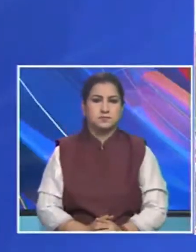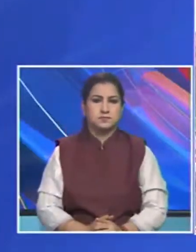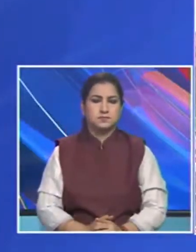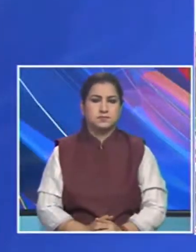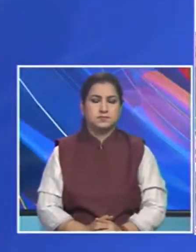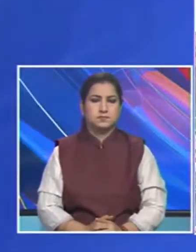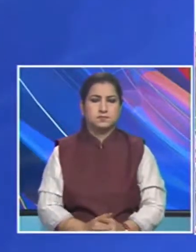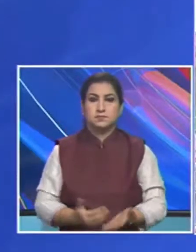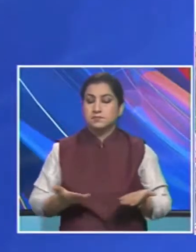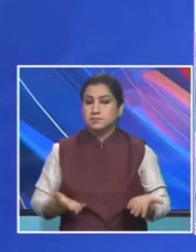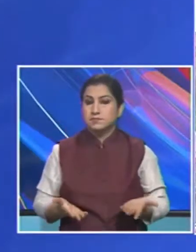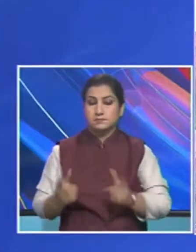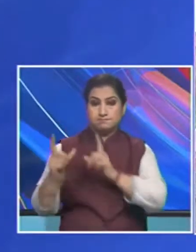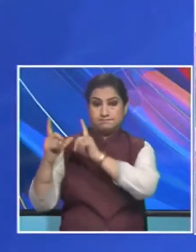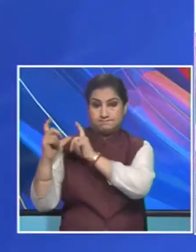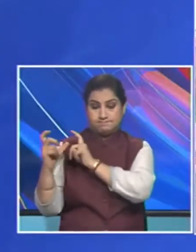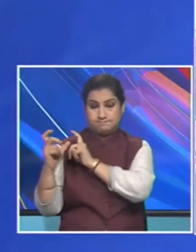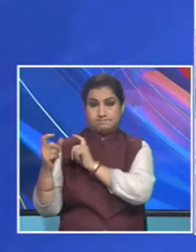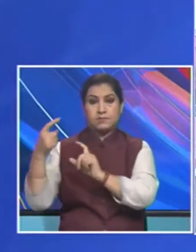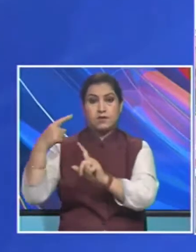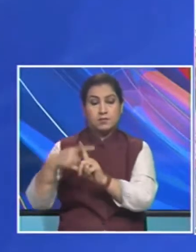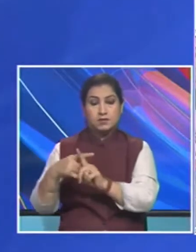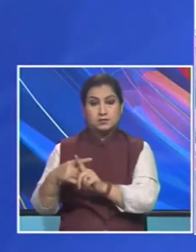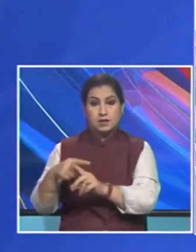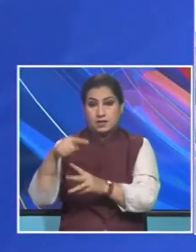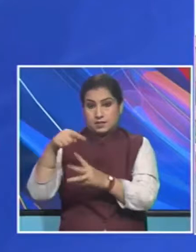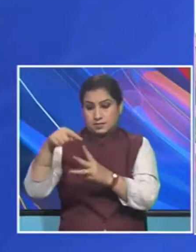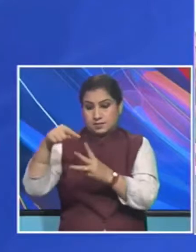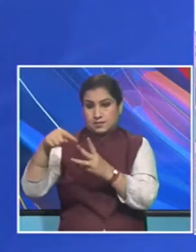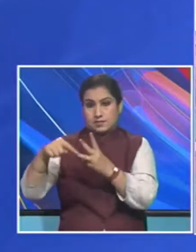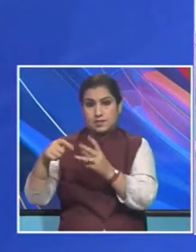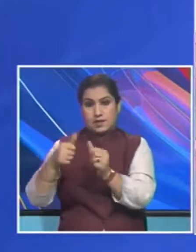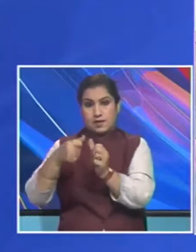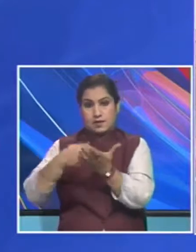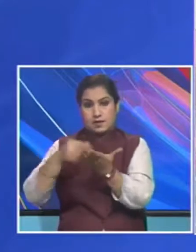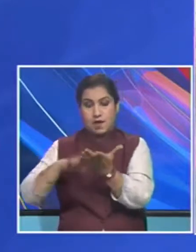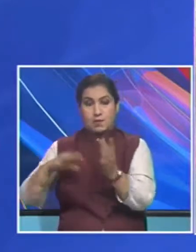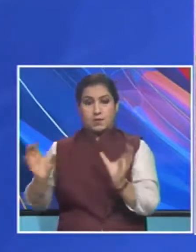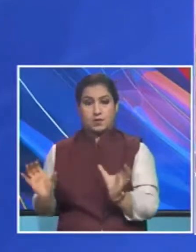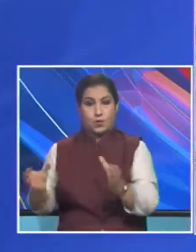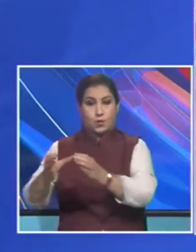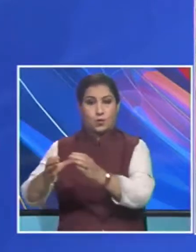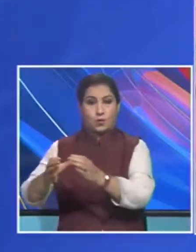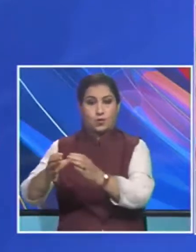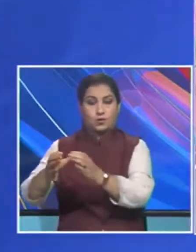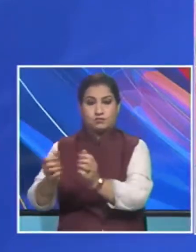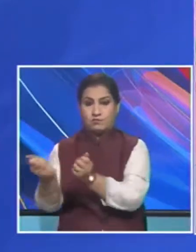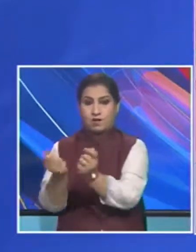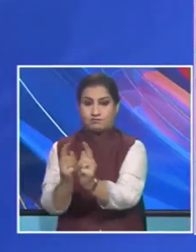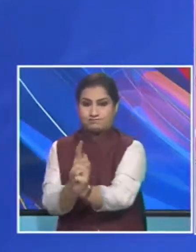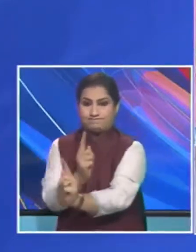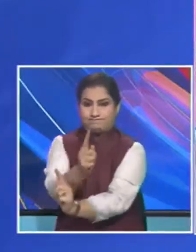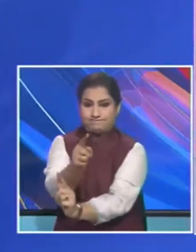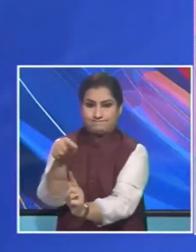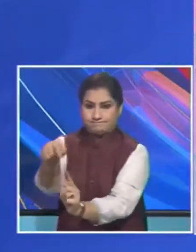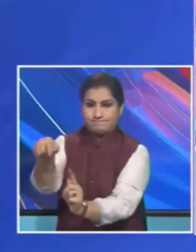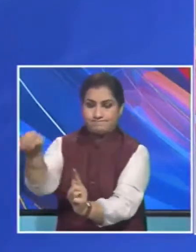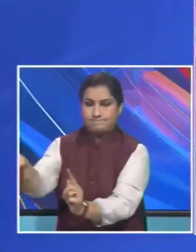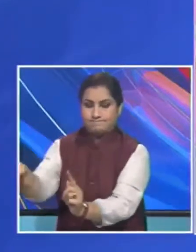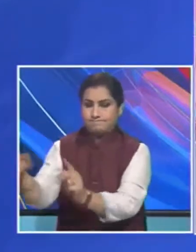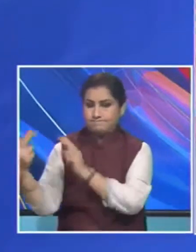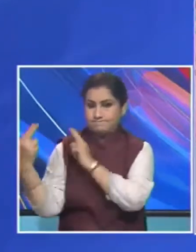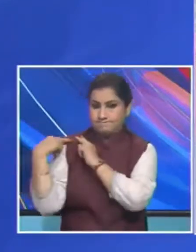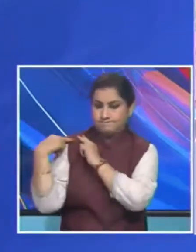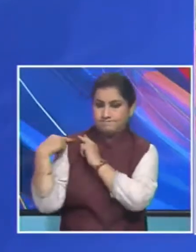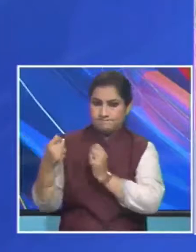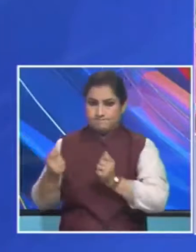The guard and personnel from the 3 services lining the path with the fundamental responsibility